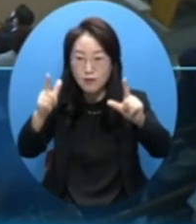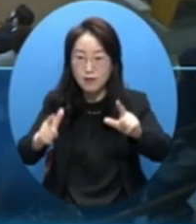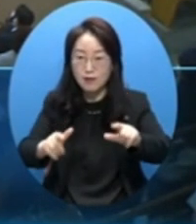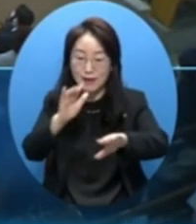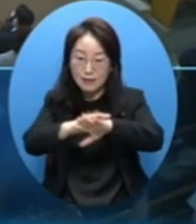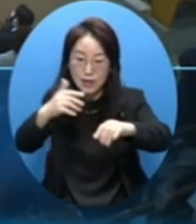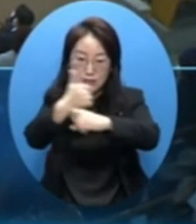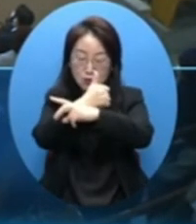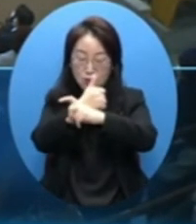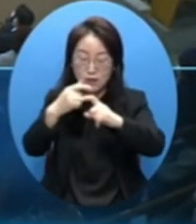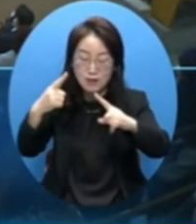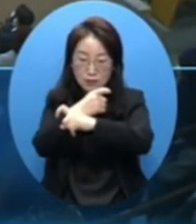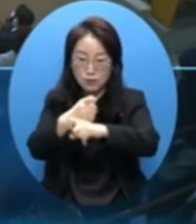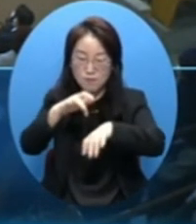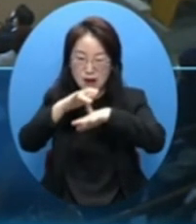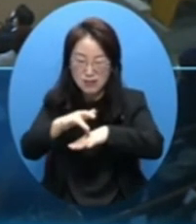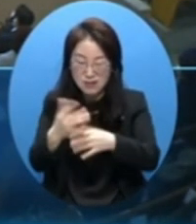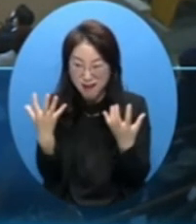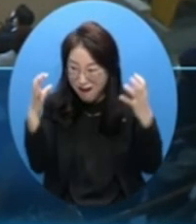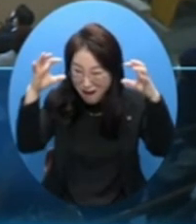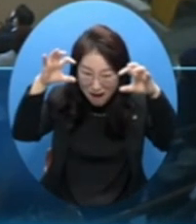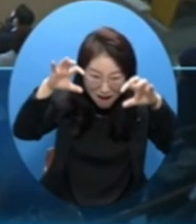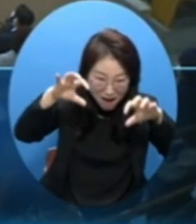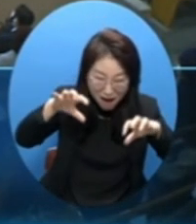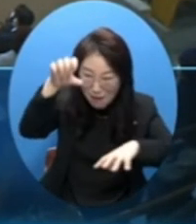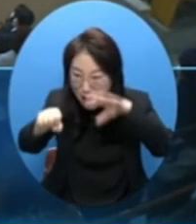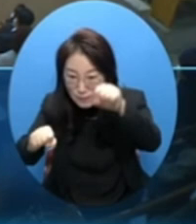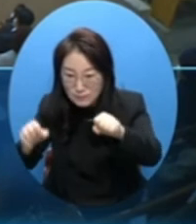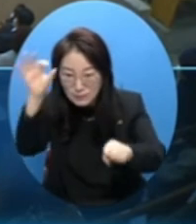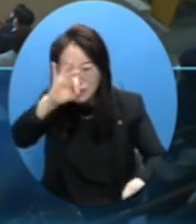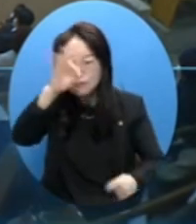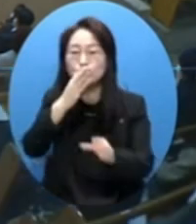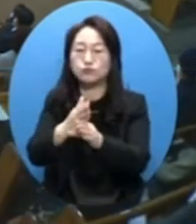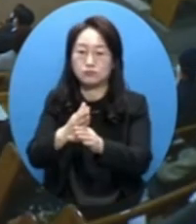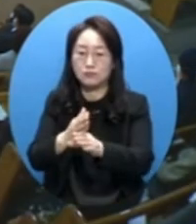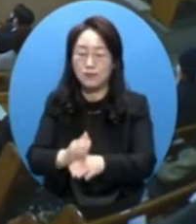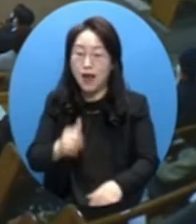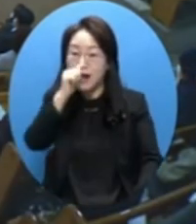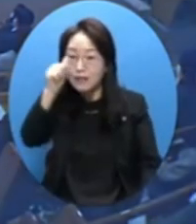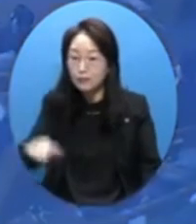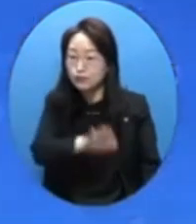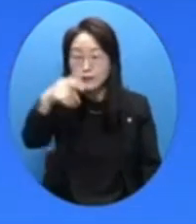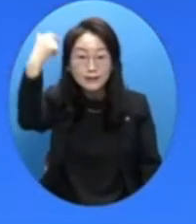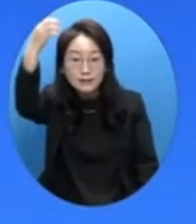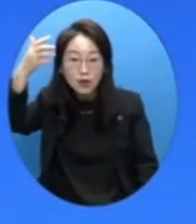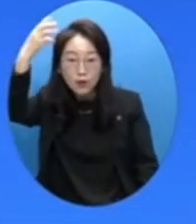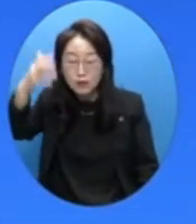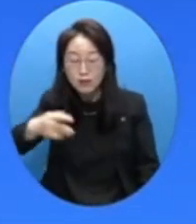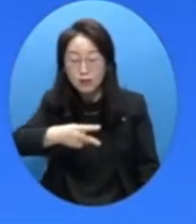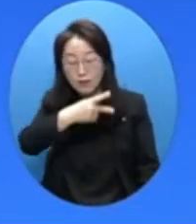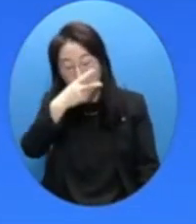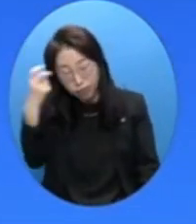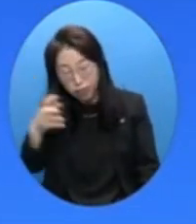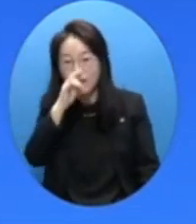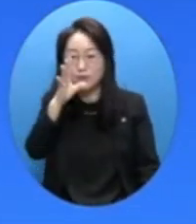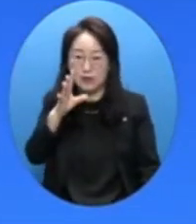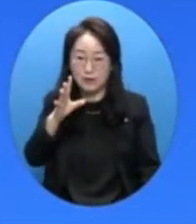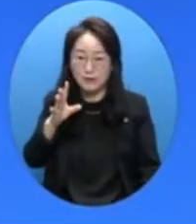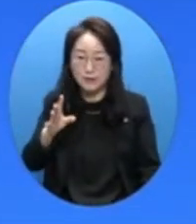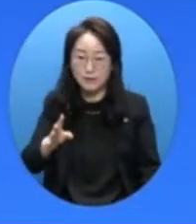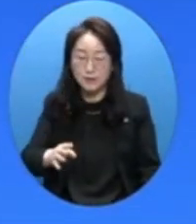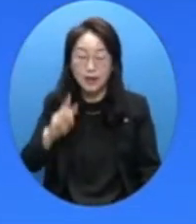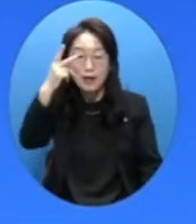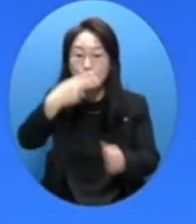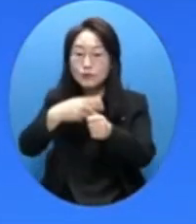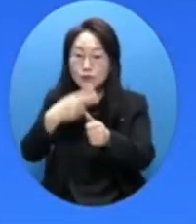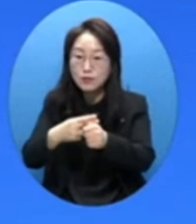너희 대적마가 우는 사자같이 돌아다니며 상륙자를 찾나니 절대로 우리의 영이 잠들면 안 되는 것입니다 사도